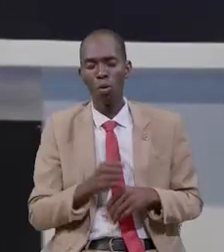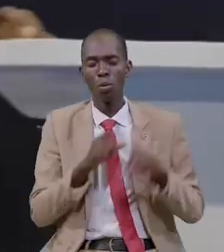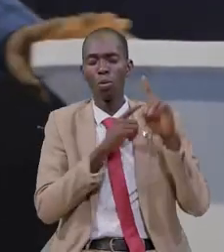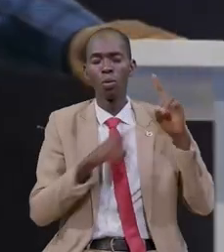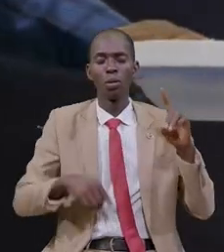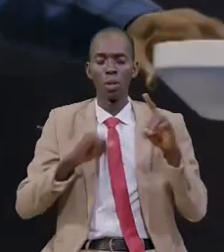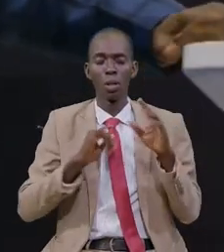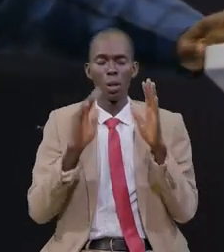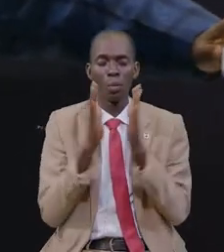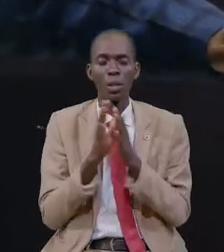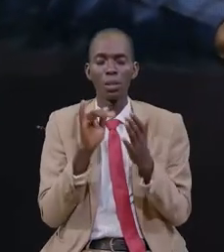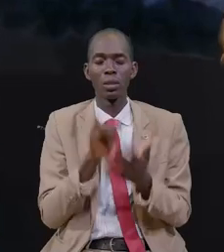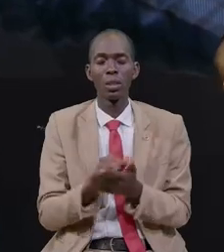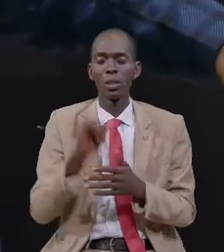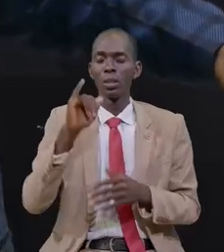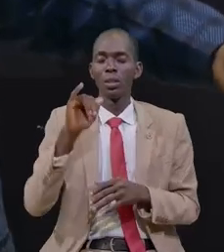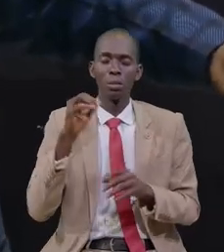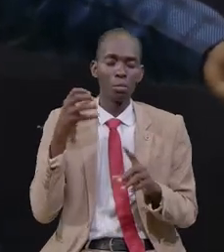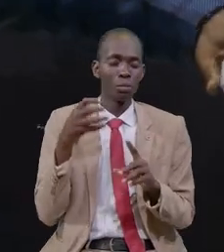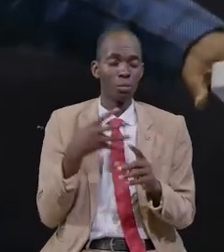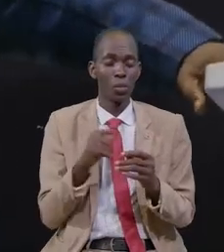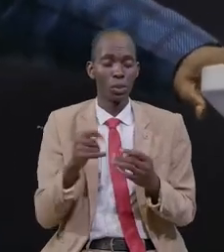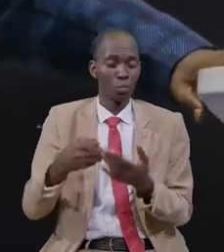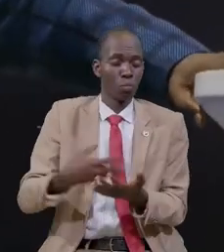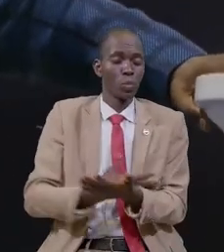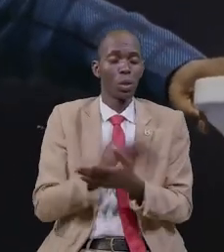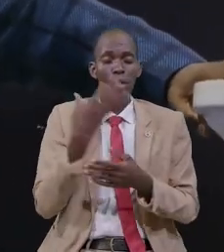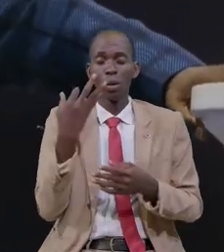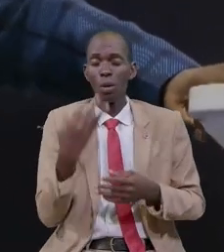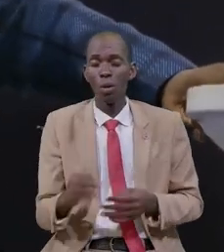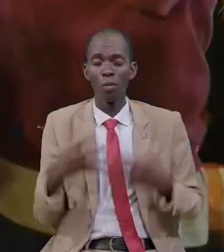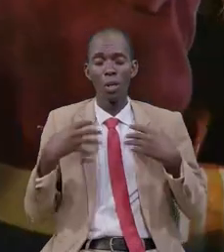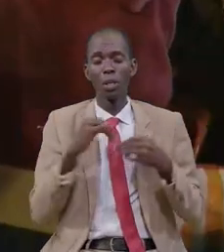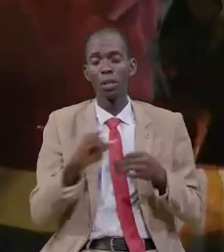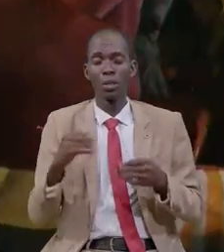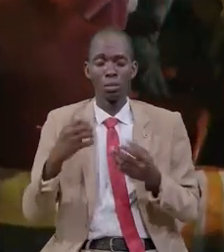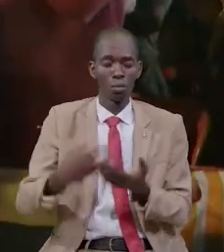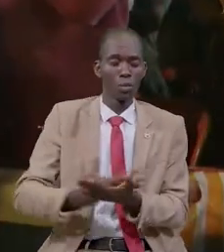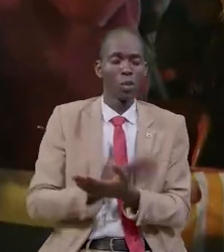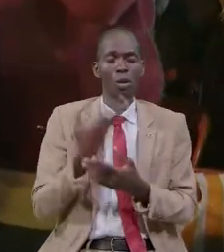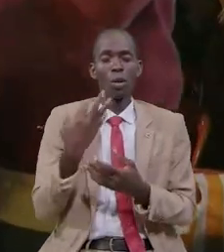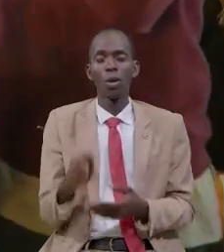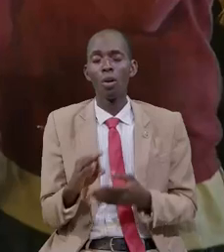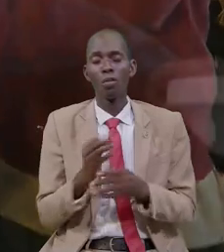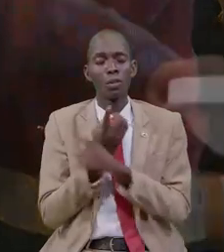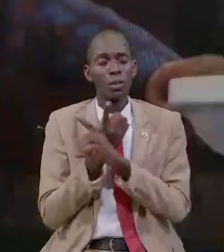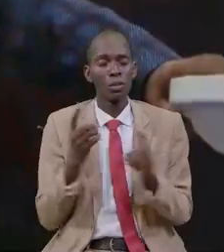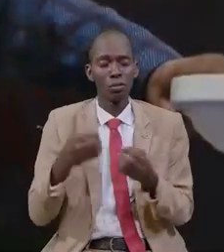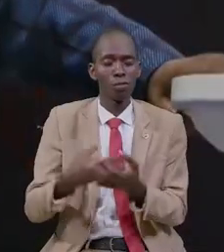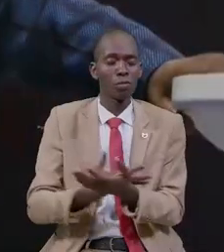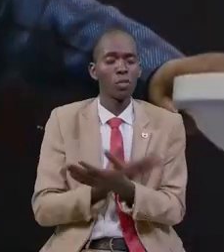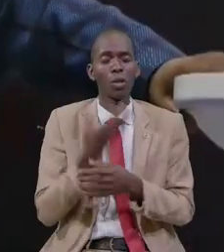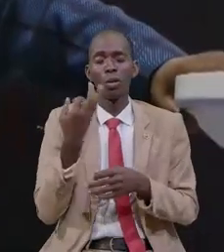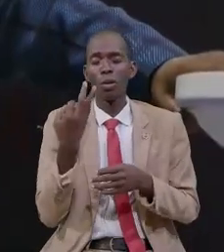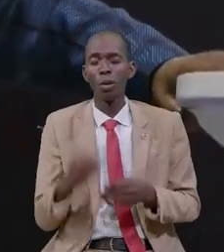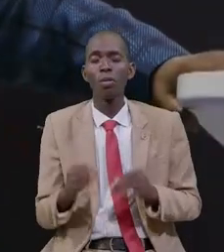prie l'impartition de guérison, impartition de délivrance, impartition